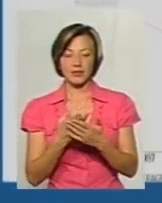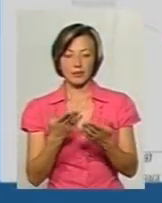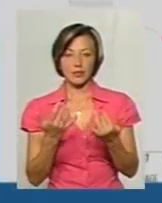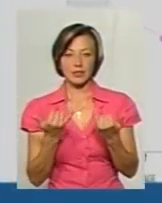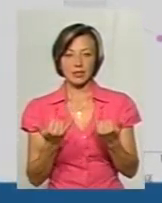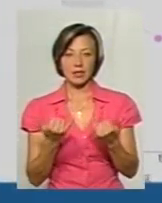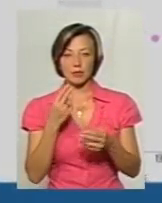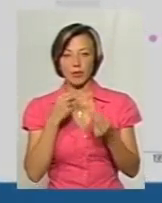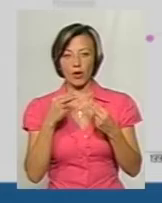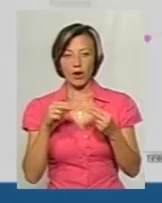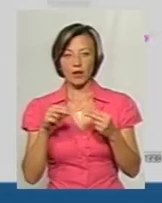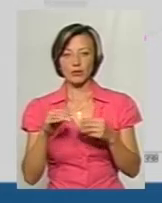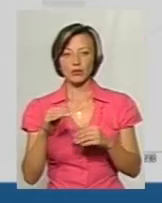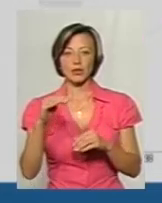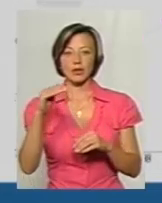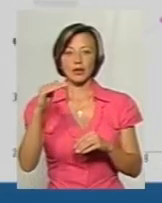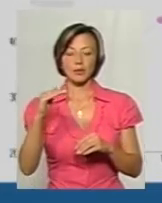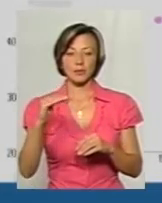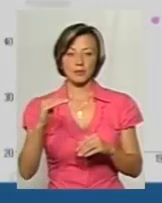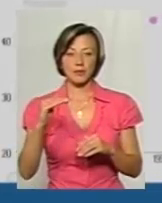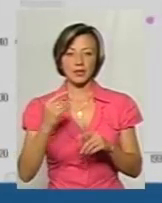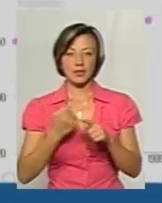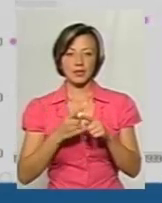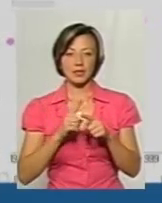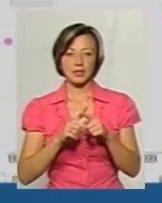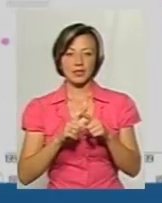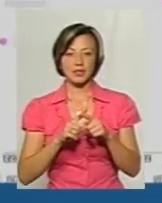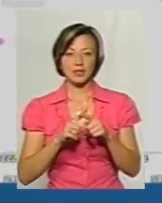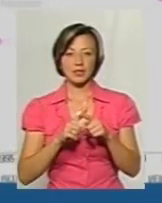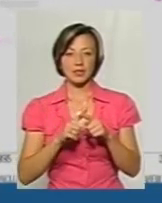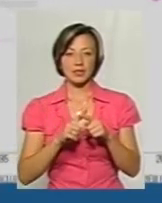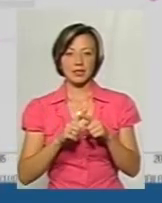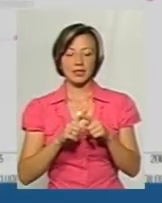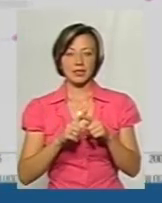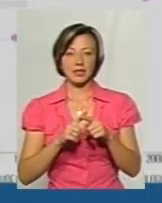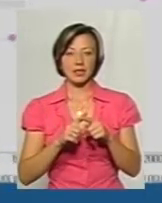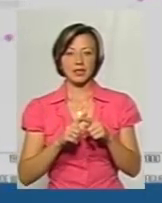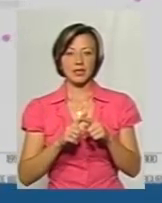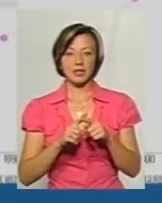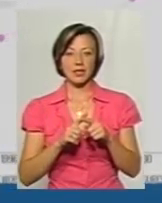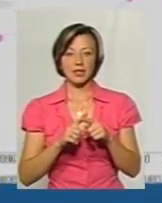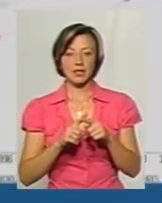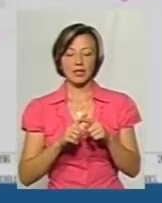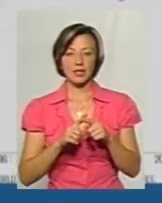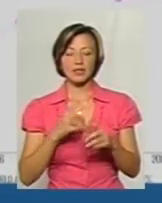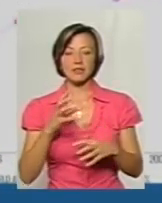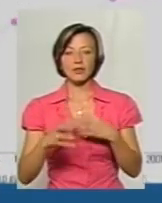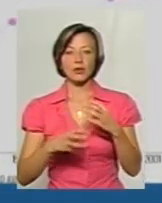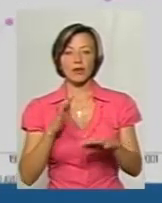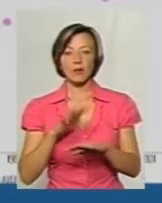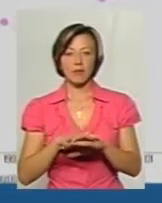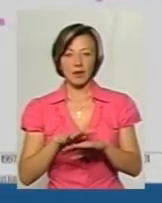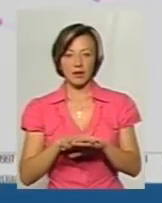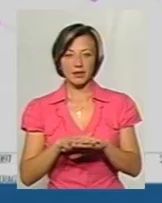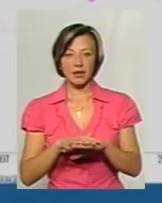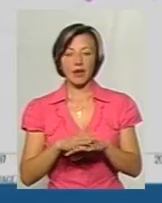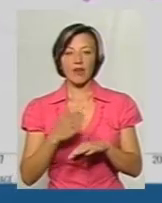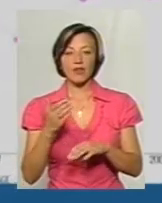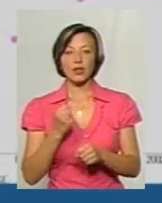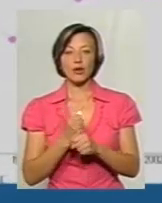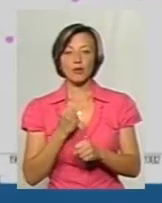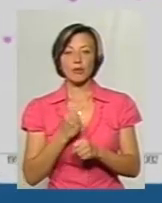так? Покращується. Це в нас по роках. Це Світовий банк.